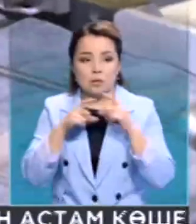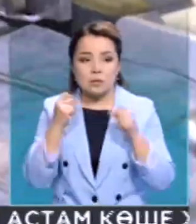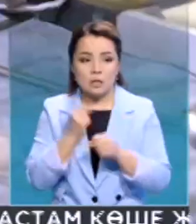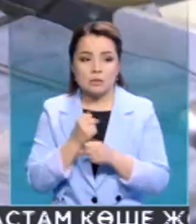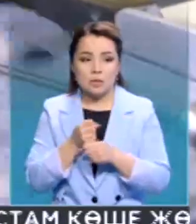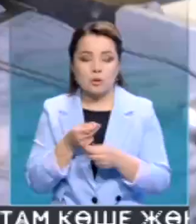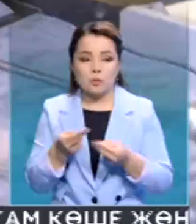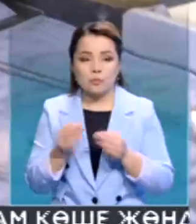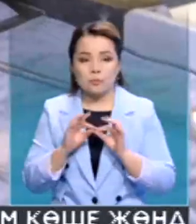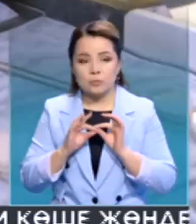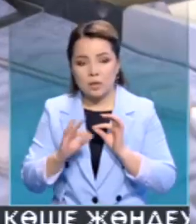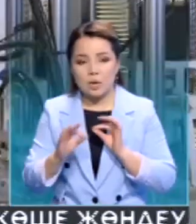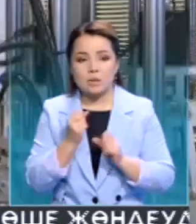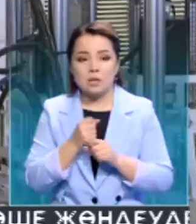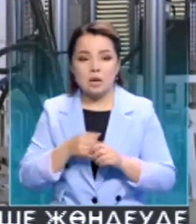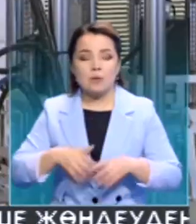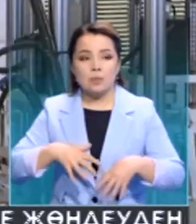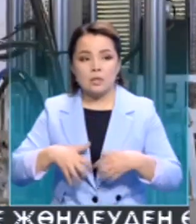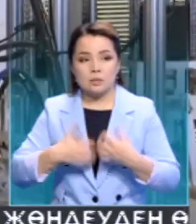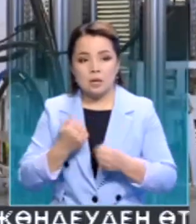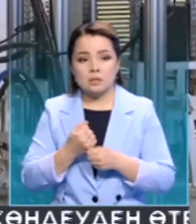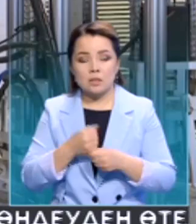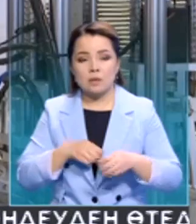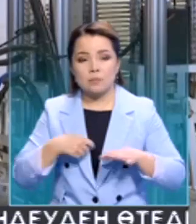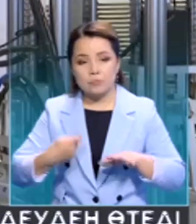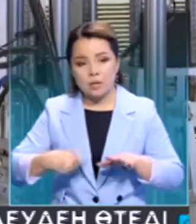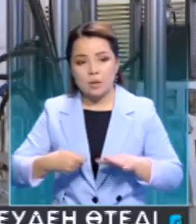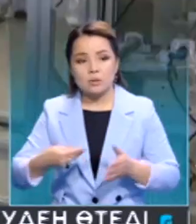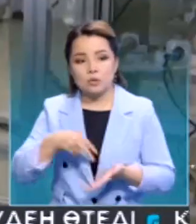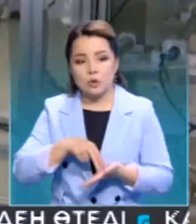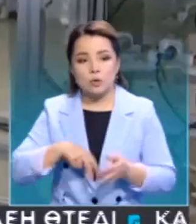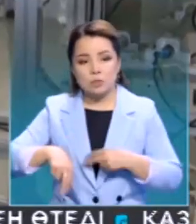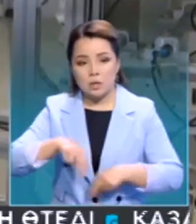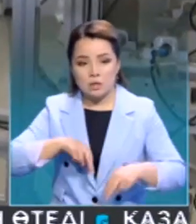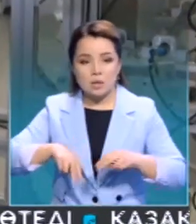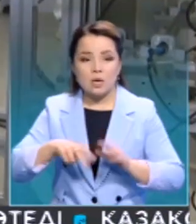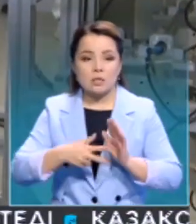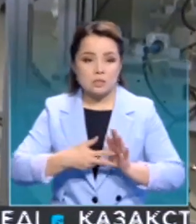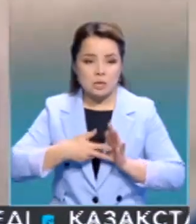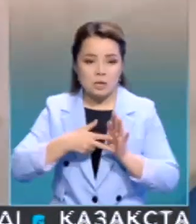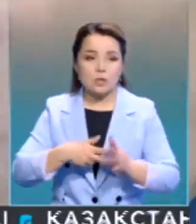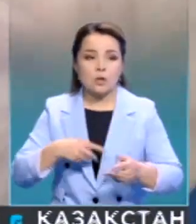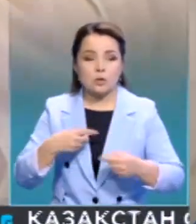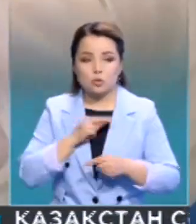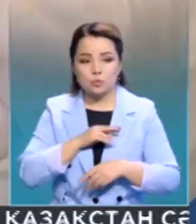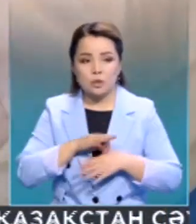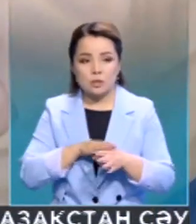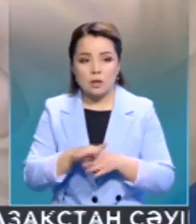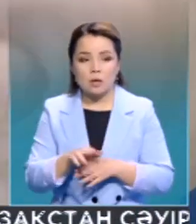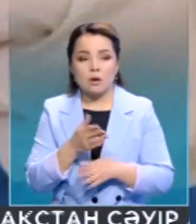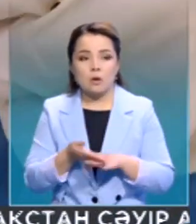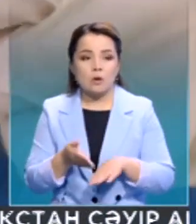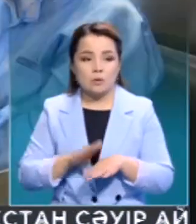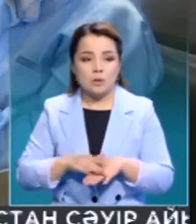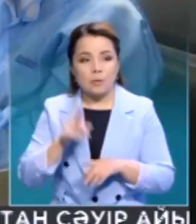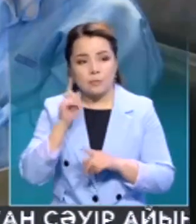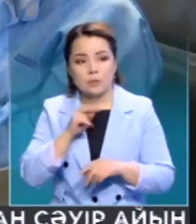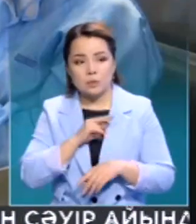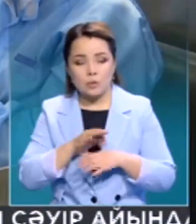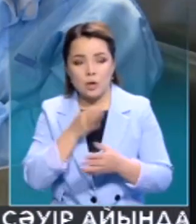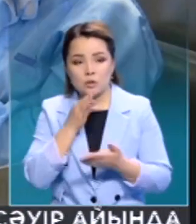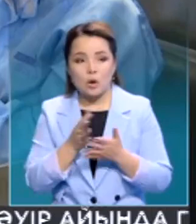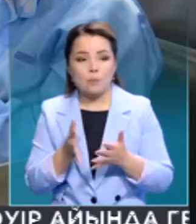Шуы қатты станокпен күнделікті аяқтан тік тұрып, 8 сағат бойы жұмыс істеу оңай емес. Әсіресе пандемия кезінде қызметкерлерге ауыр салмақ түсіп,